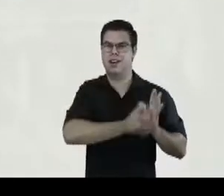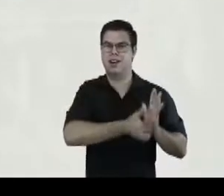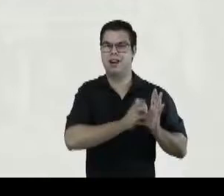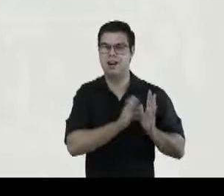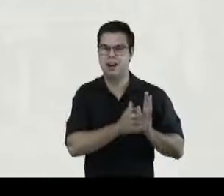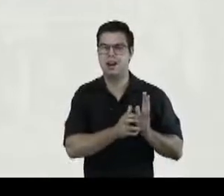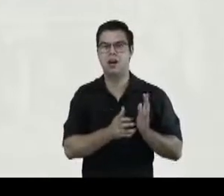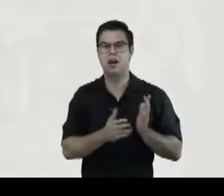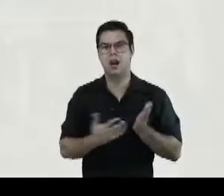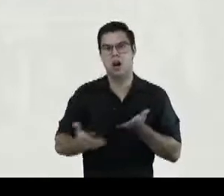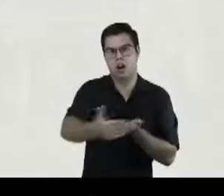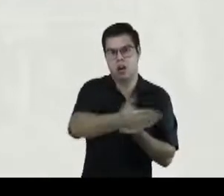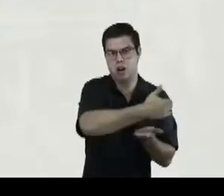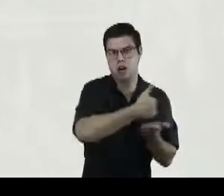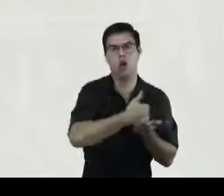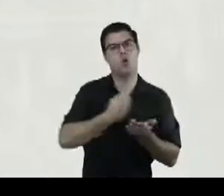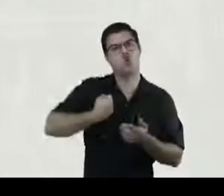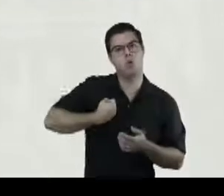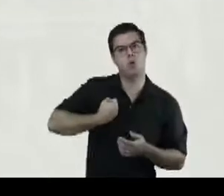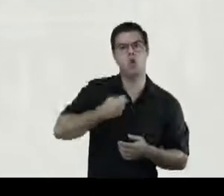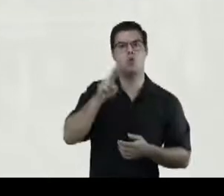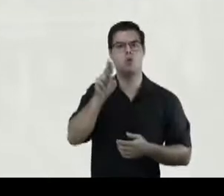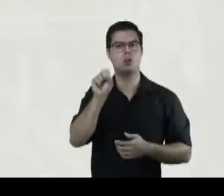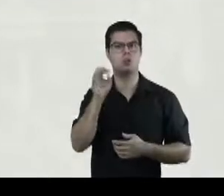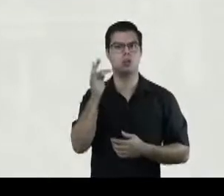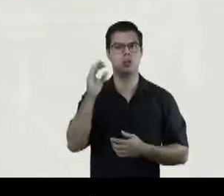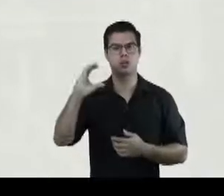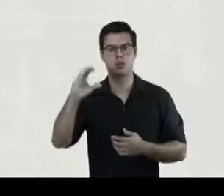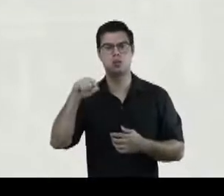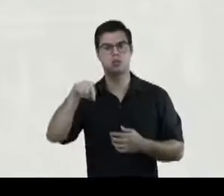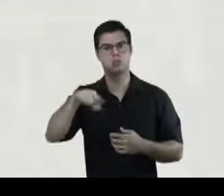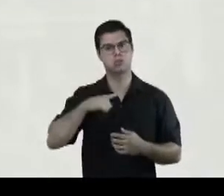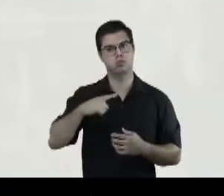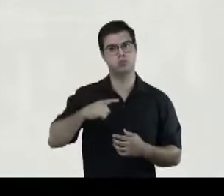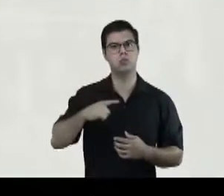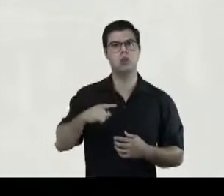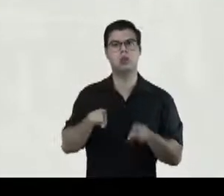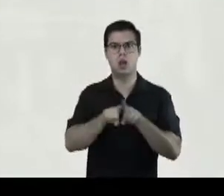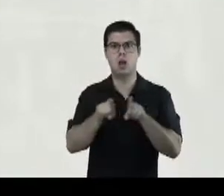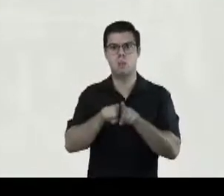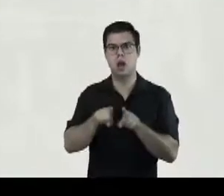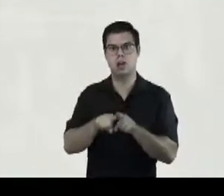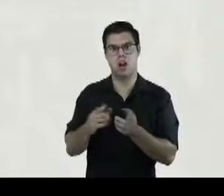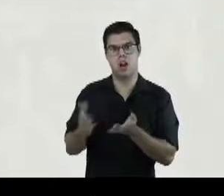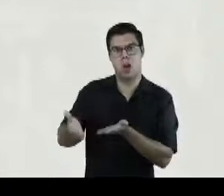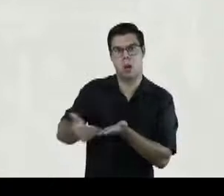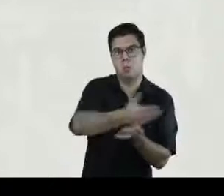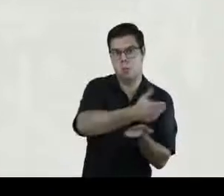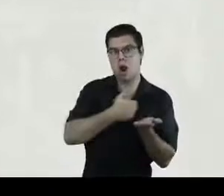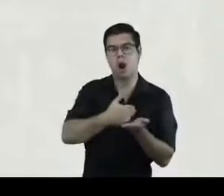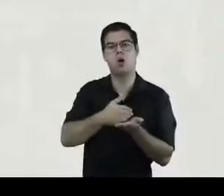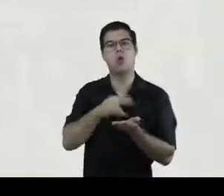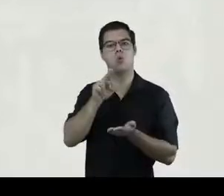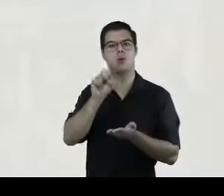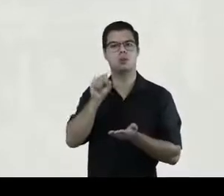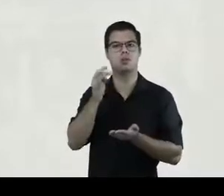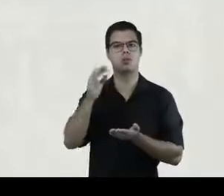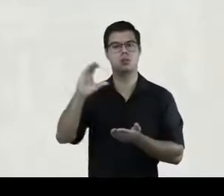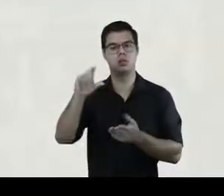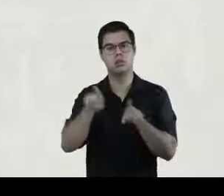USTC, là. Donc, on peut aller voir dans la base de données USTC et trouver le même ouvrage.